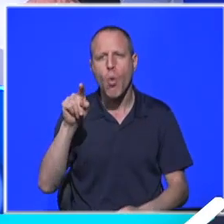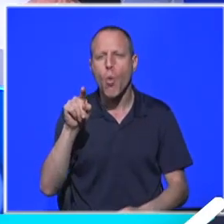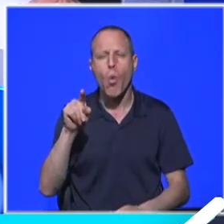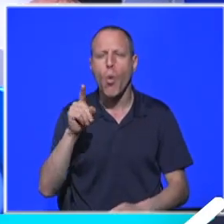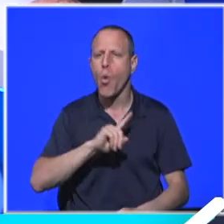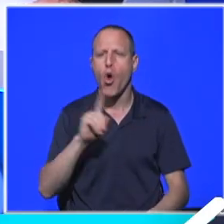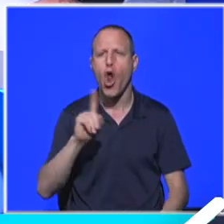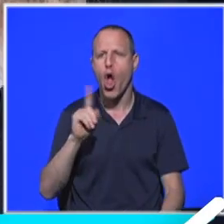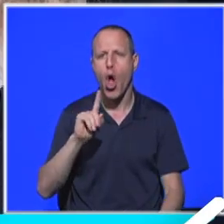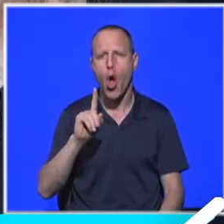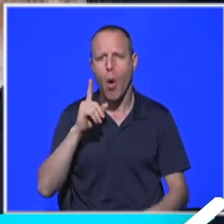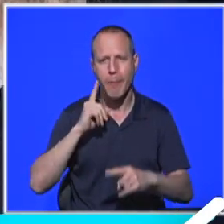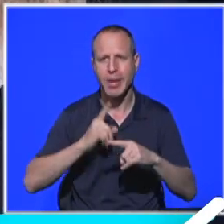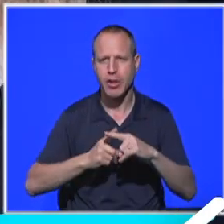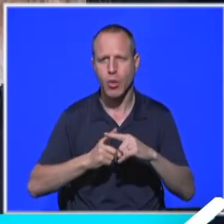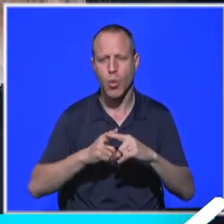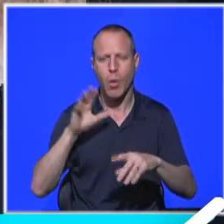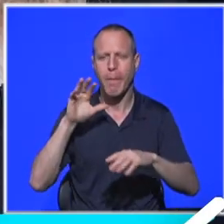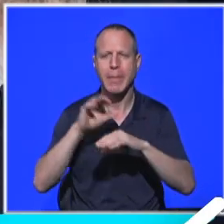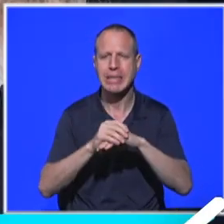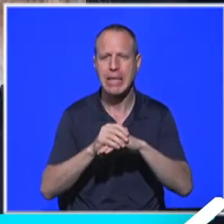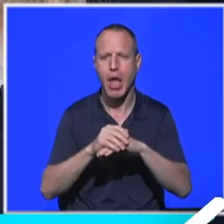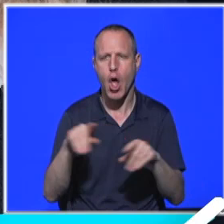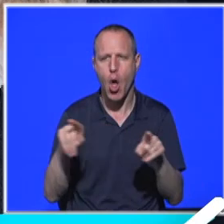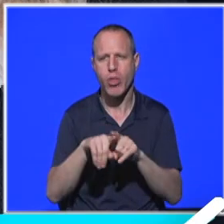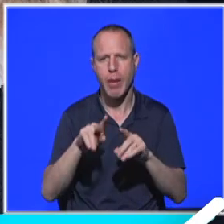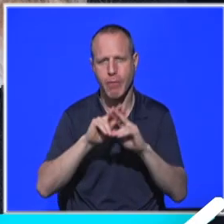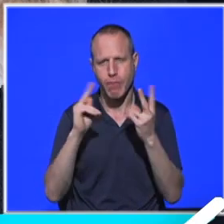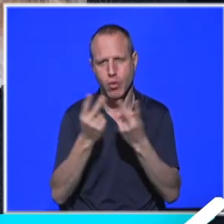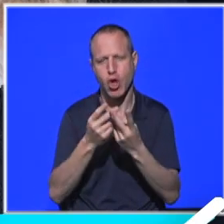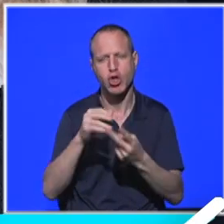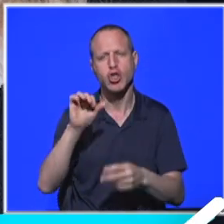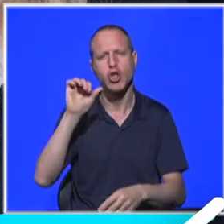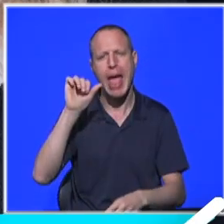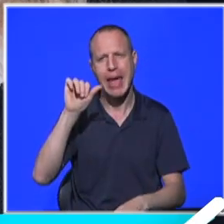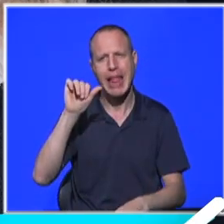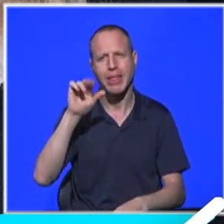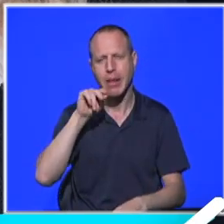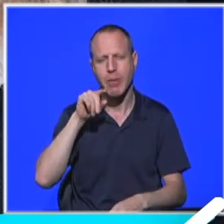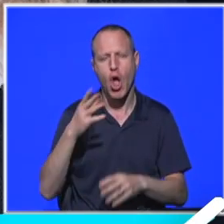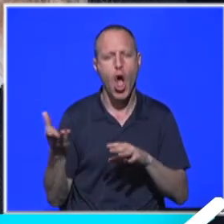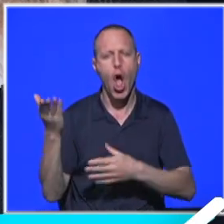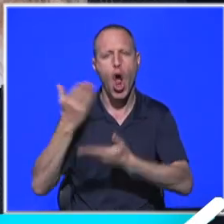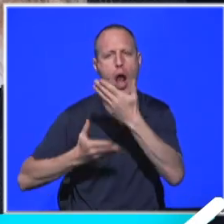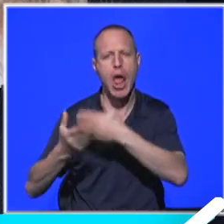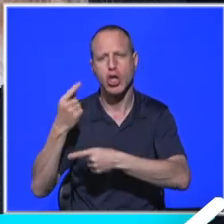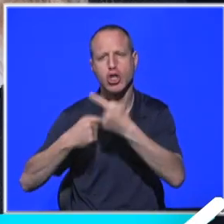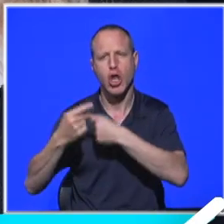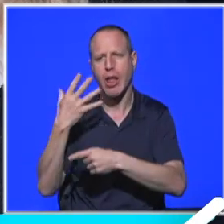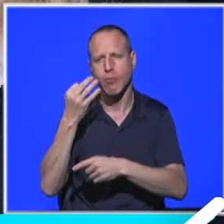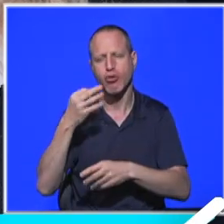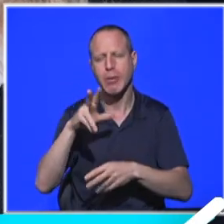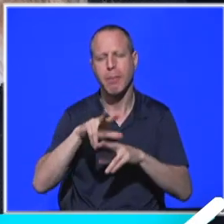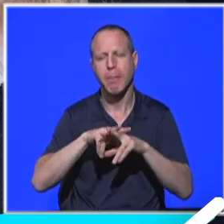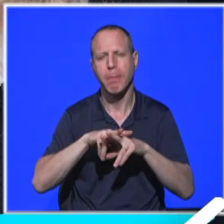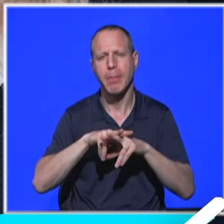לא בדיוק מזהה את אותן הקבוצות שאיתן דיבר עליהן, עולי שנות ה-50 מארצות צפון אפריקה